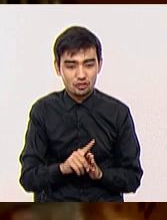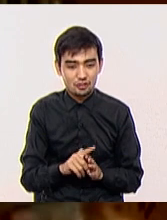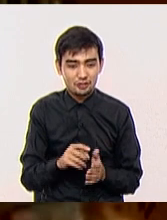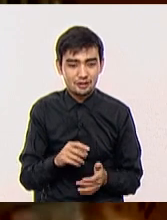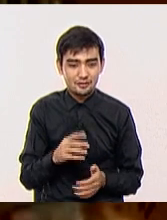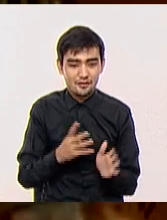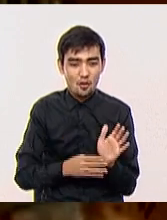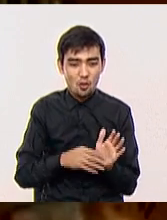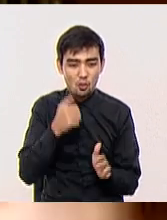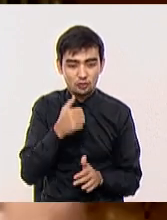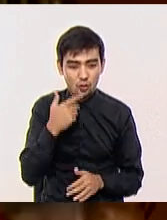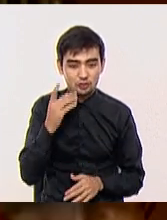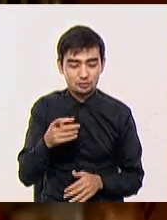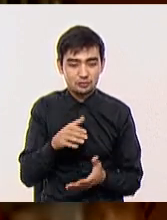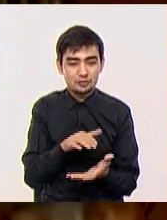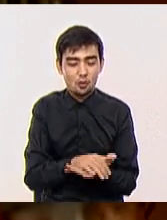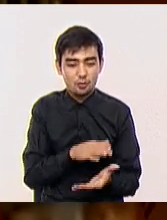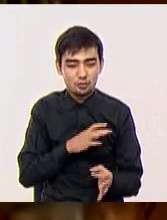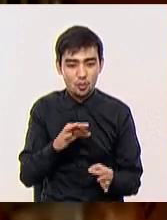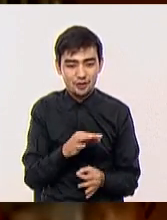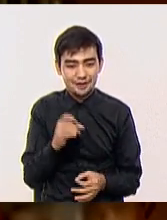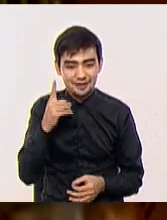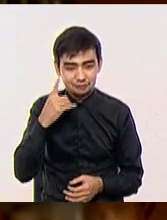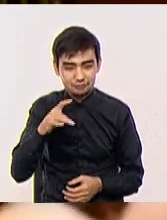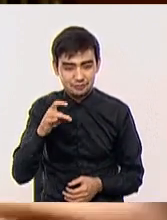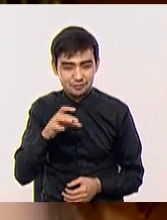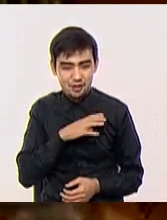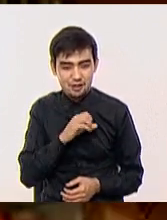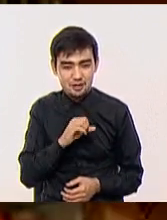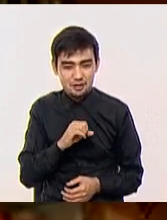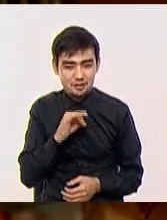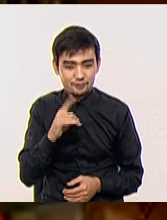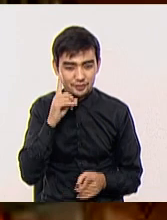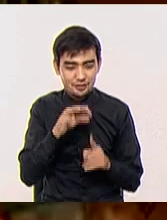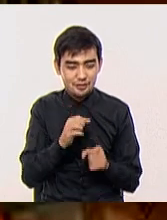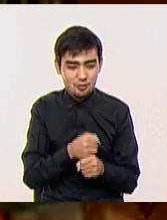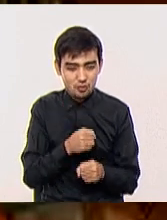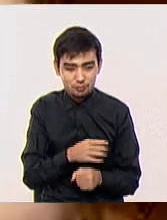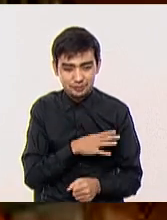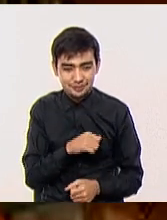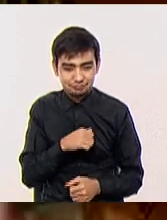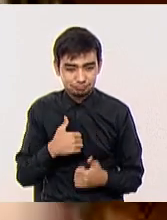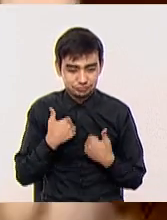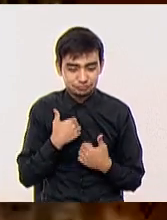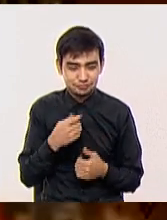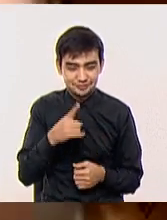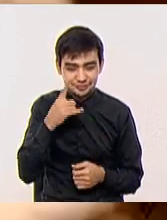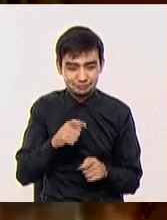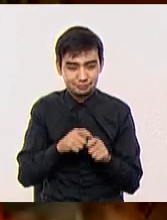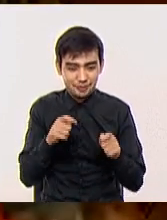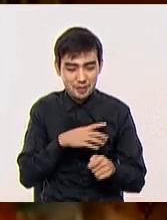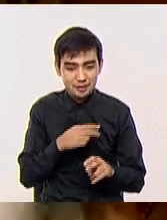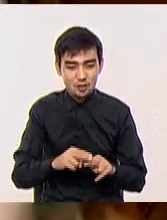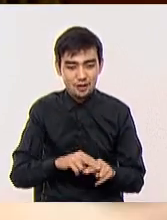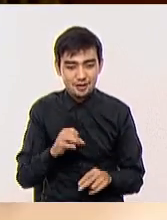середины 90-х годов, когда он ознакомился с идеями автономии, целенаправленно начал работать. И самая главная задача, которую мало кто, может